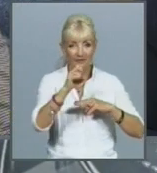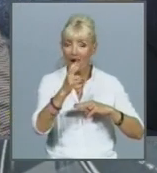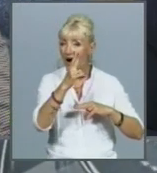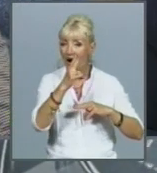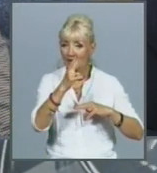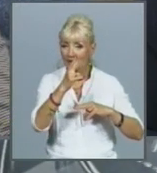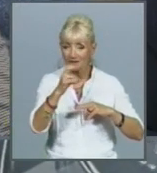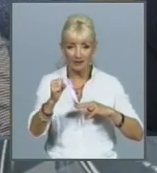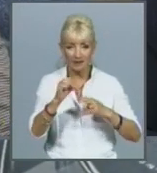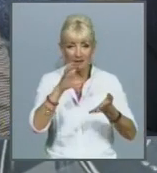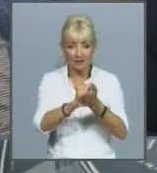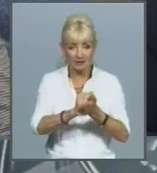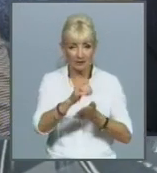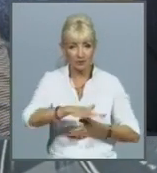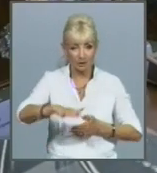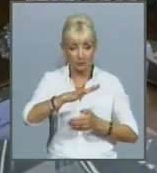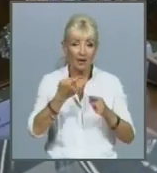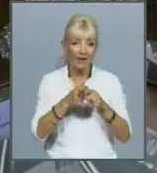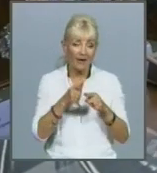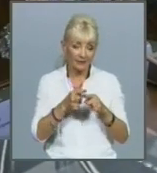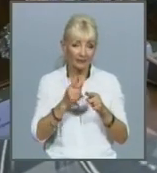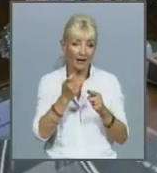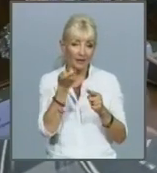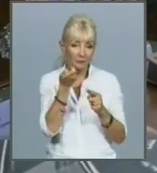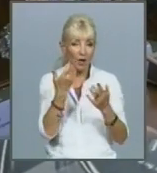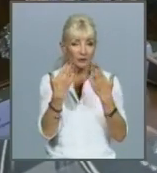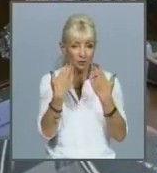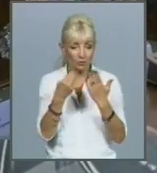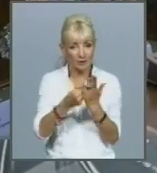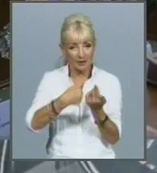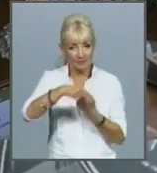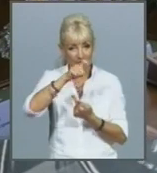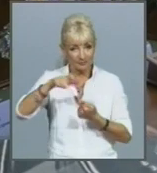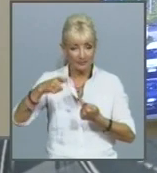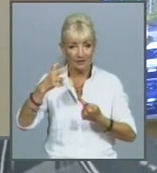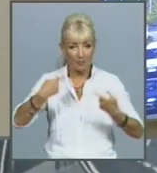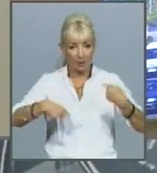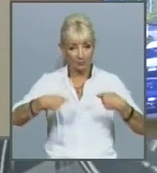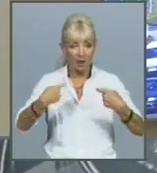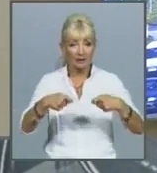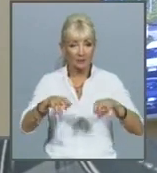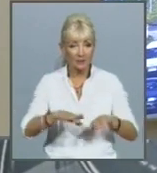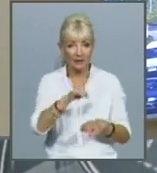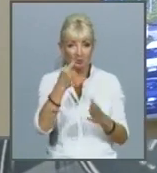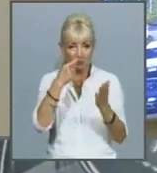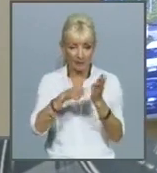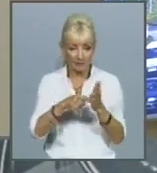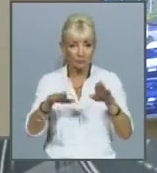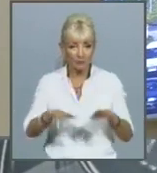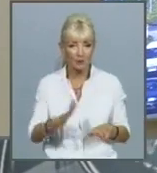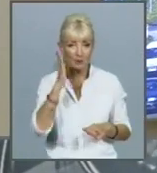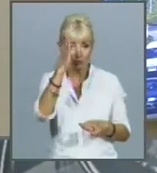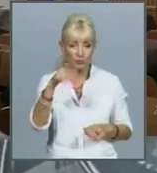вона торкнеться – частково підприємців із ринку Барабашово, торгівельні місця яких потраплять в зону майбутньої дороги. Саме тому з